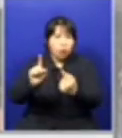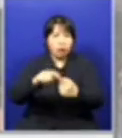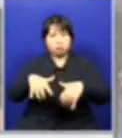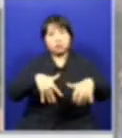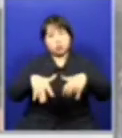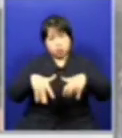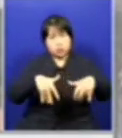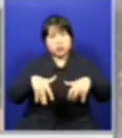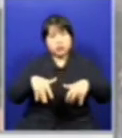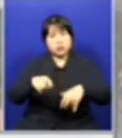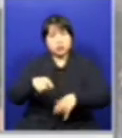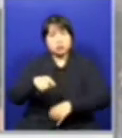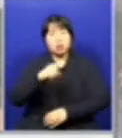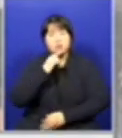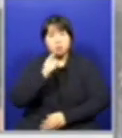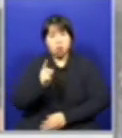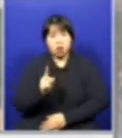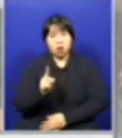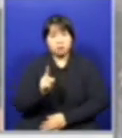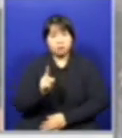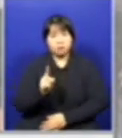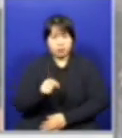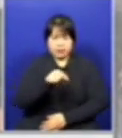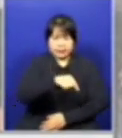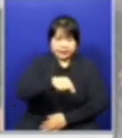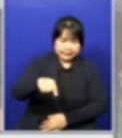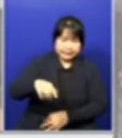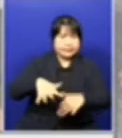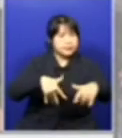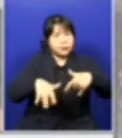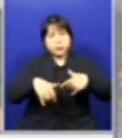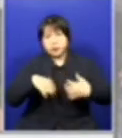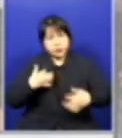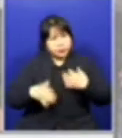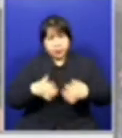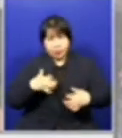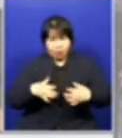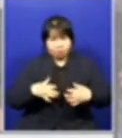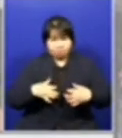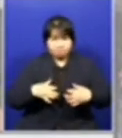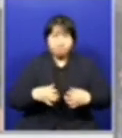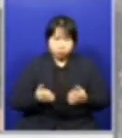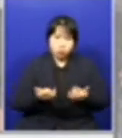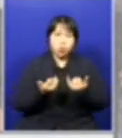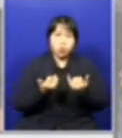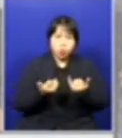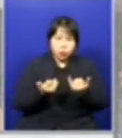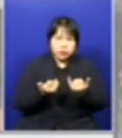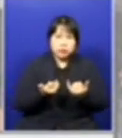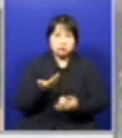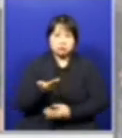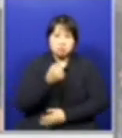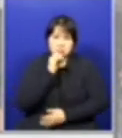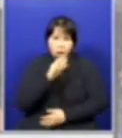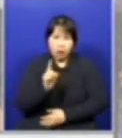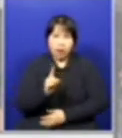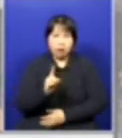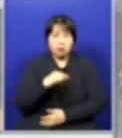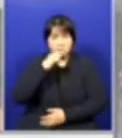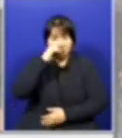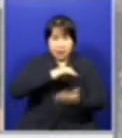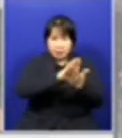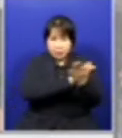ว่าเขาเดือดร้อนวันนี้ ท่านก็บอกว่าประเทศไ